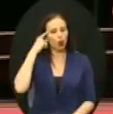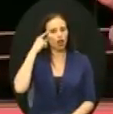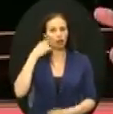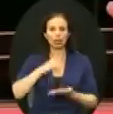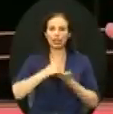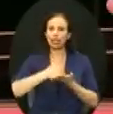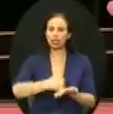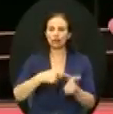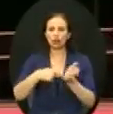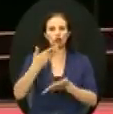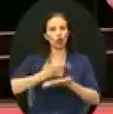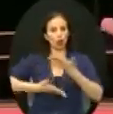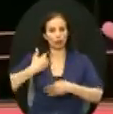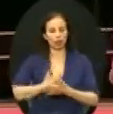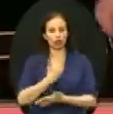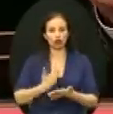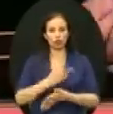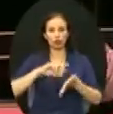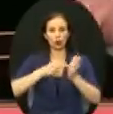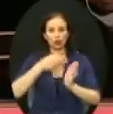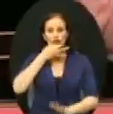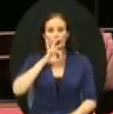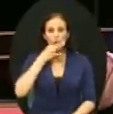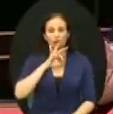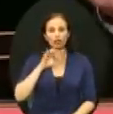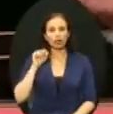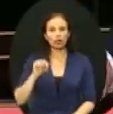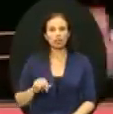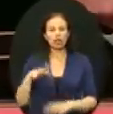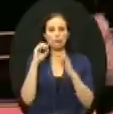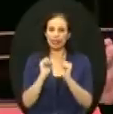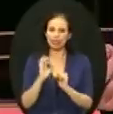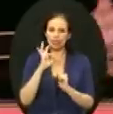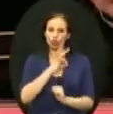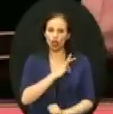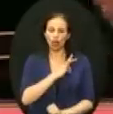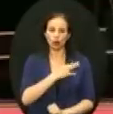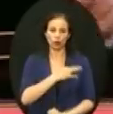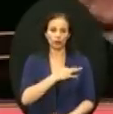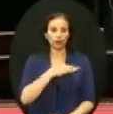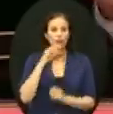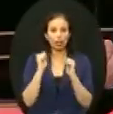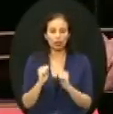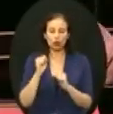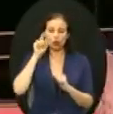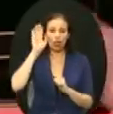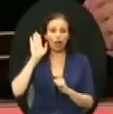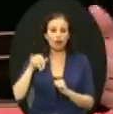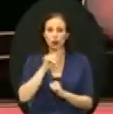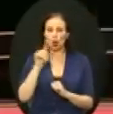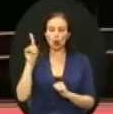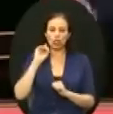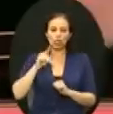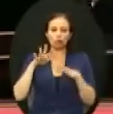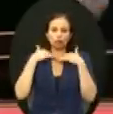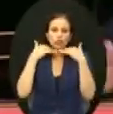אנחנו את כל התוכניות שיפרנו. רוברט. זה אצלנו בבסיס, ביסוד. אנחנו אפילו לא צריכים להבהיר את זה, אבל